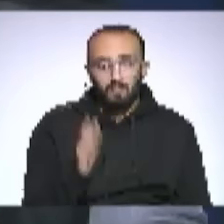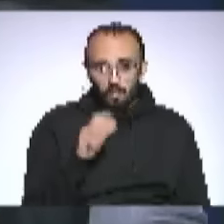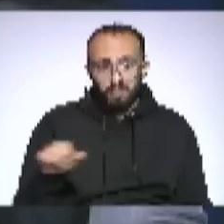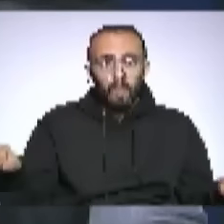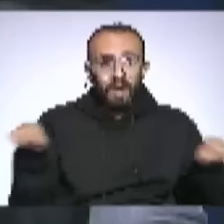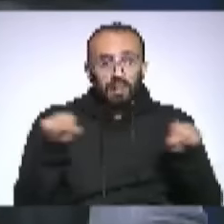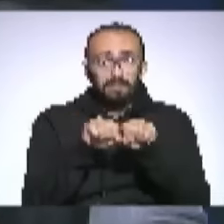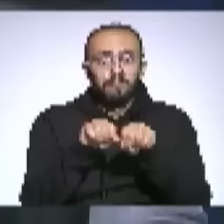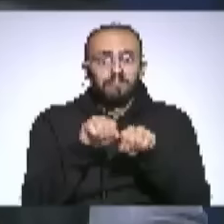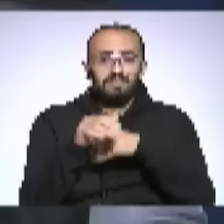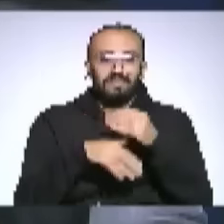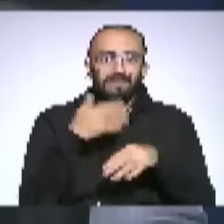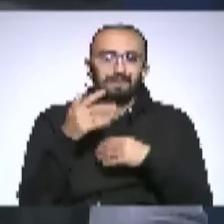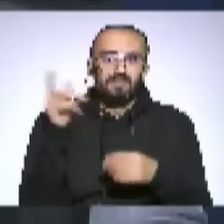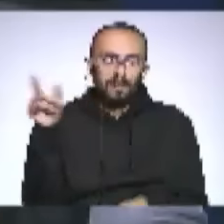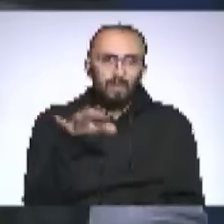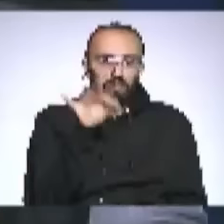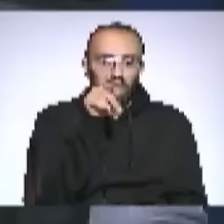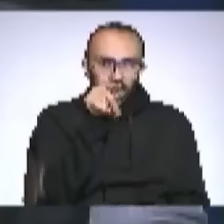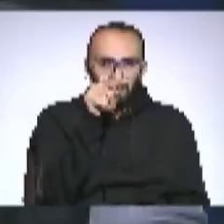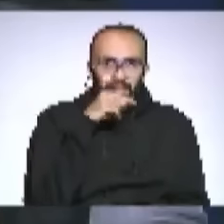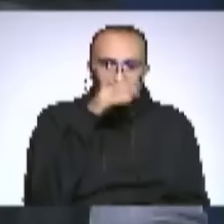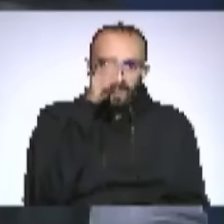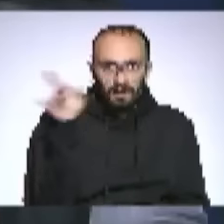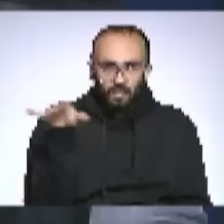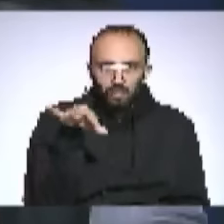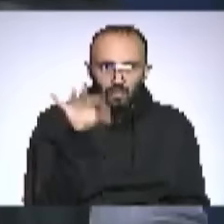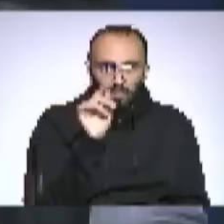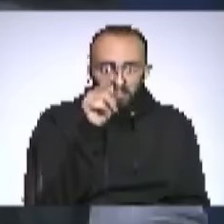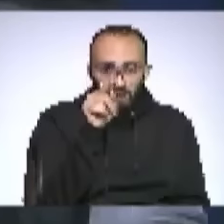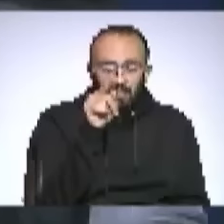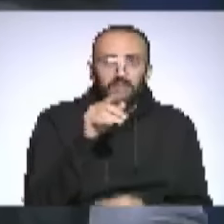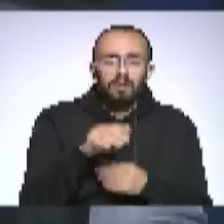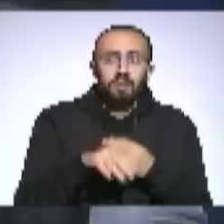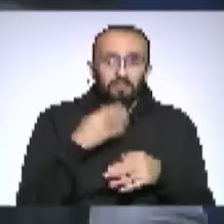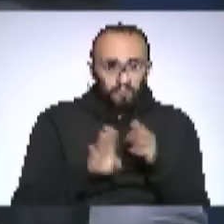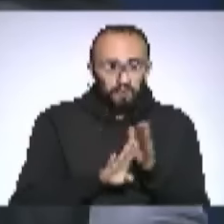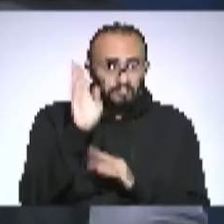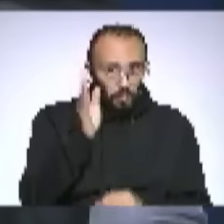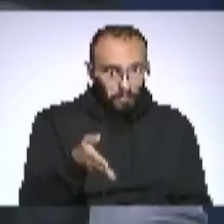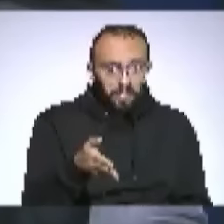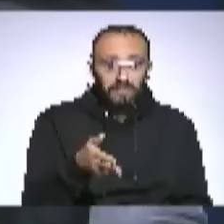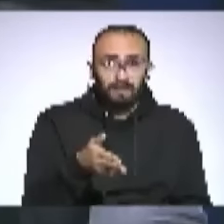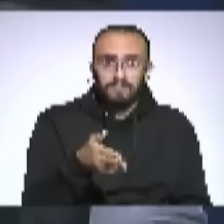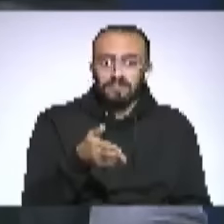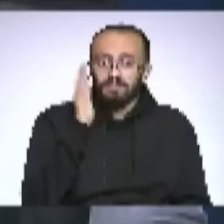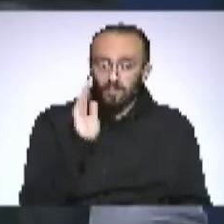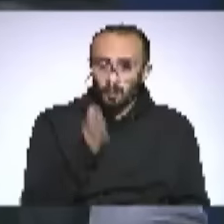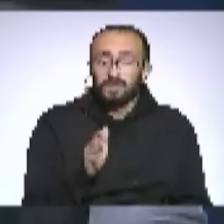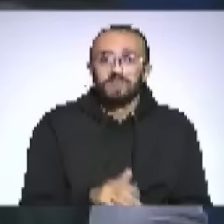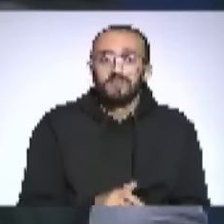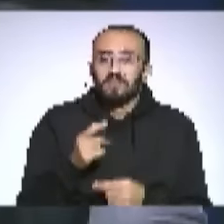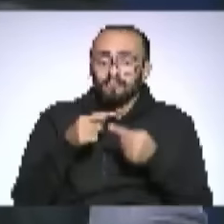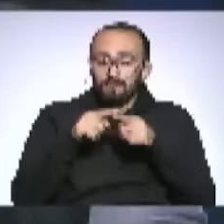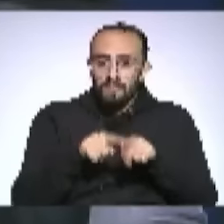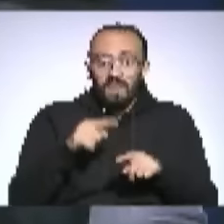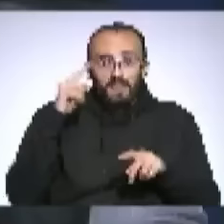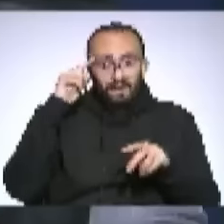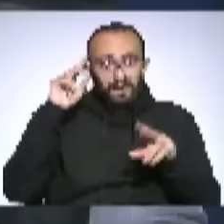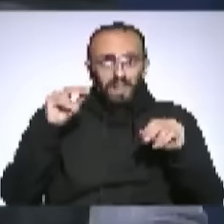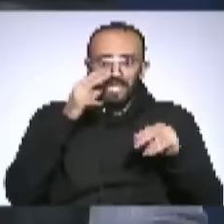الصالونات ده لان هو اللي اختارق دون باقي الناس يبقى اكثر نجاحا وخاصه اذا كان في التوافق في امور